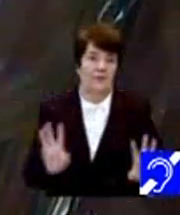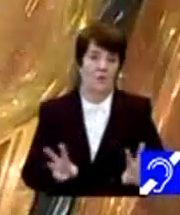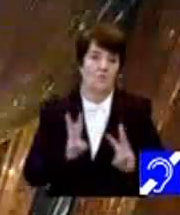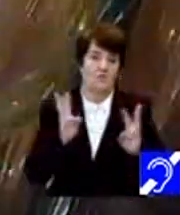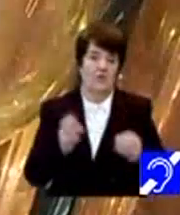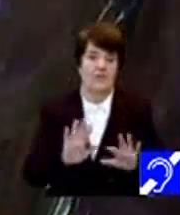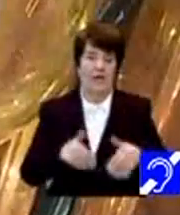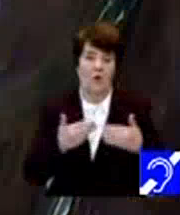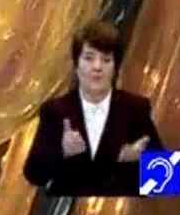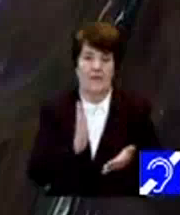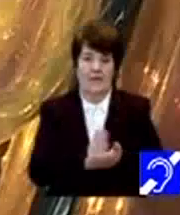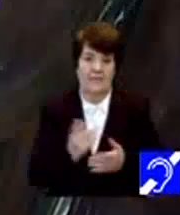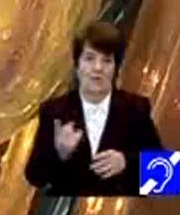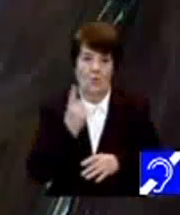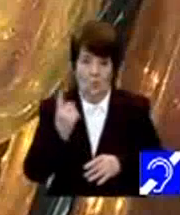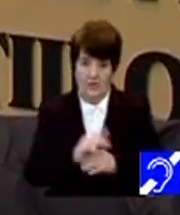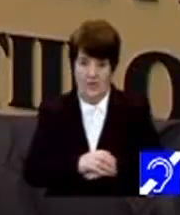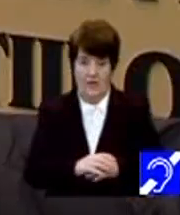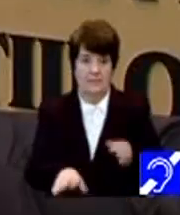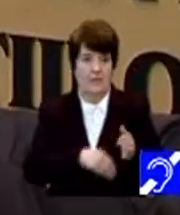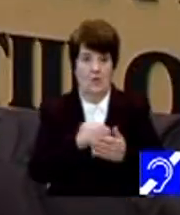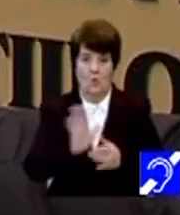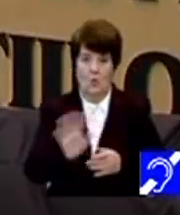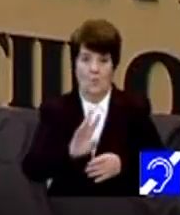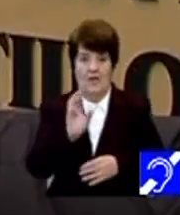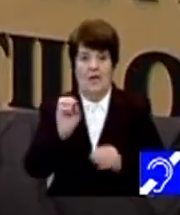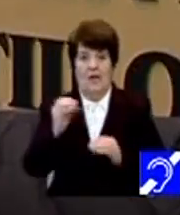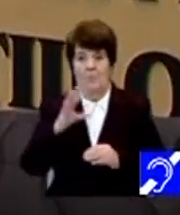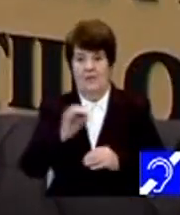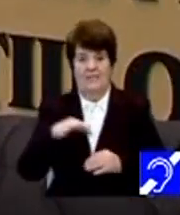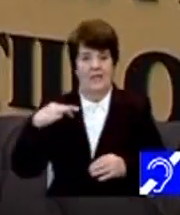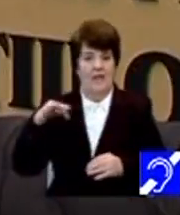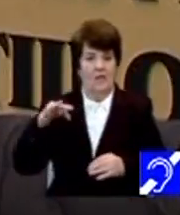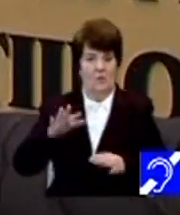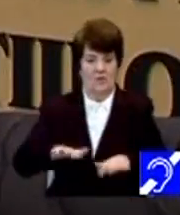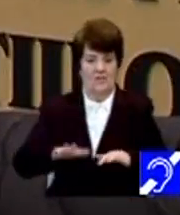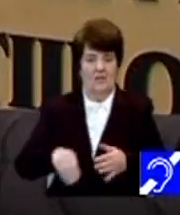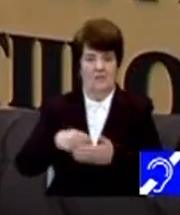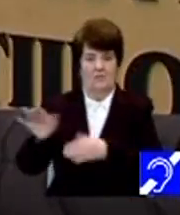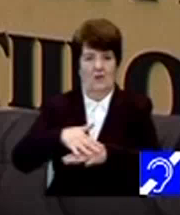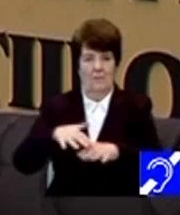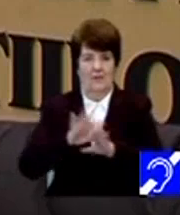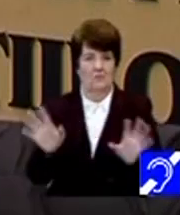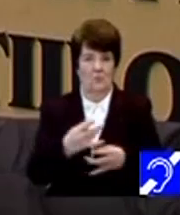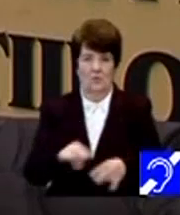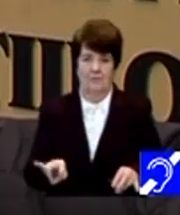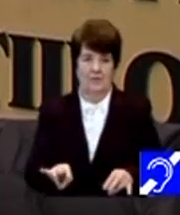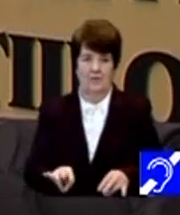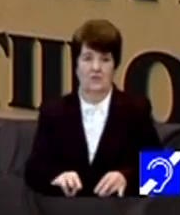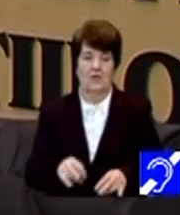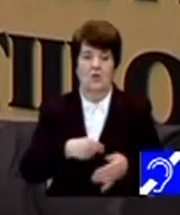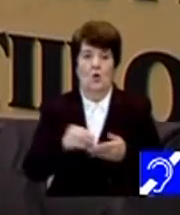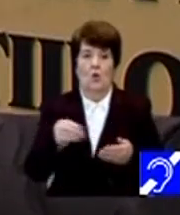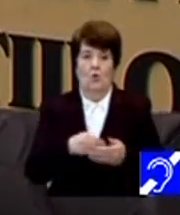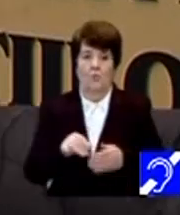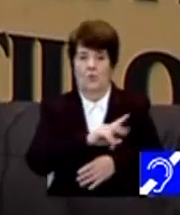putea duce la un incendiu. De fapt, recomandarea este unica, să nu cumpărăm aceste luminițe din locuri neautorizate. De multe ori oamenii optează